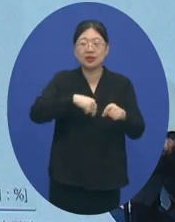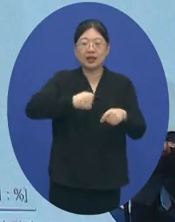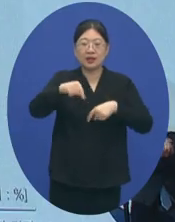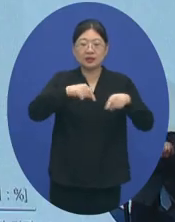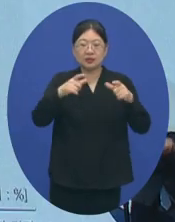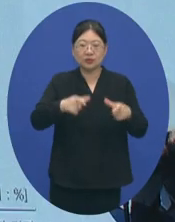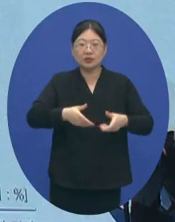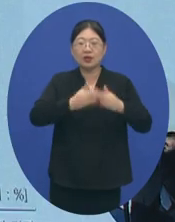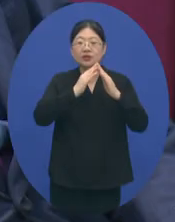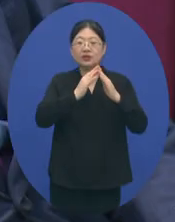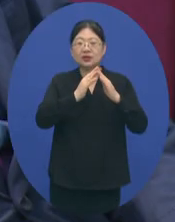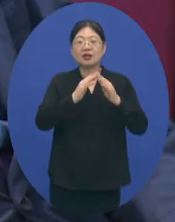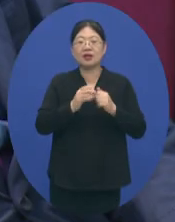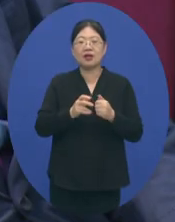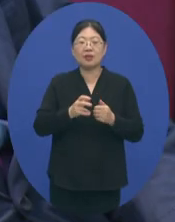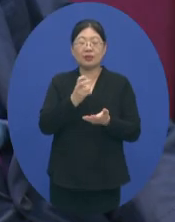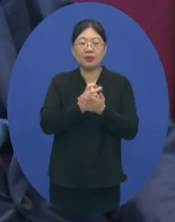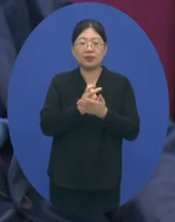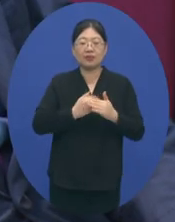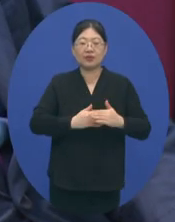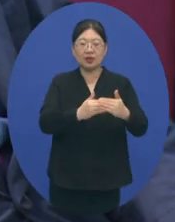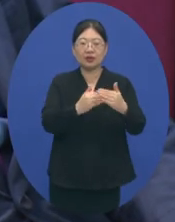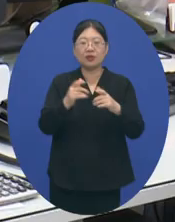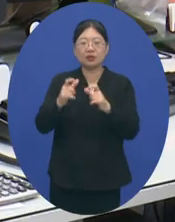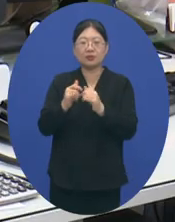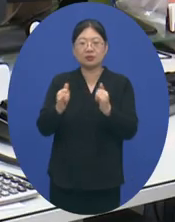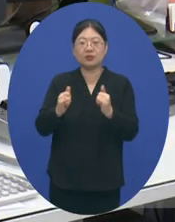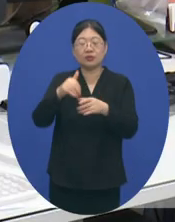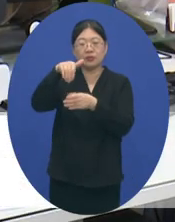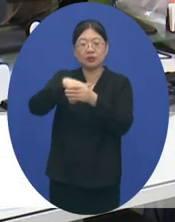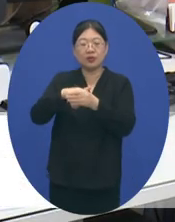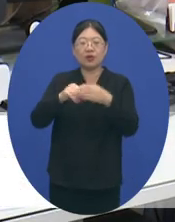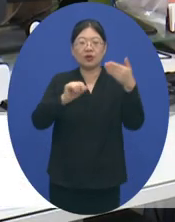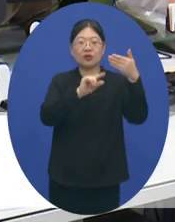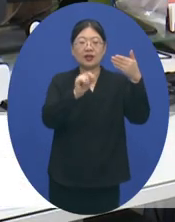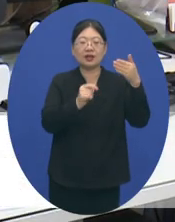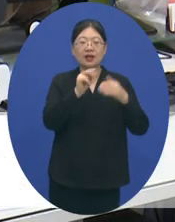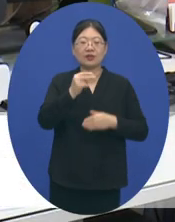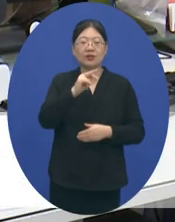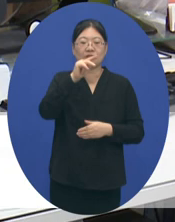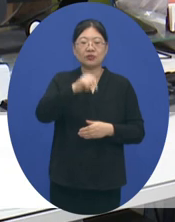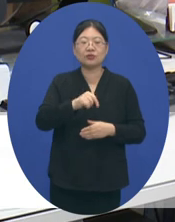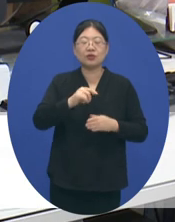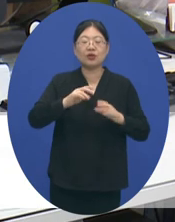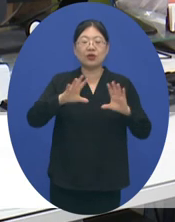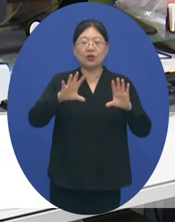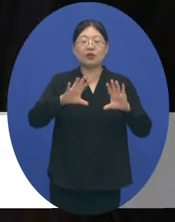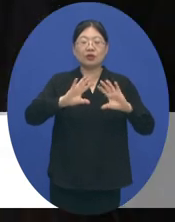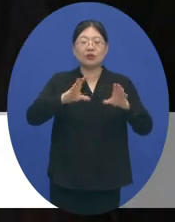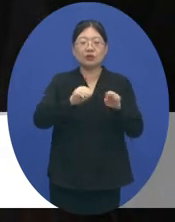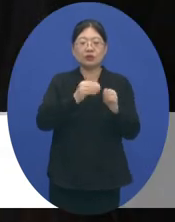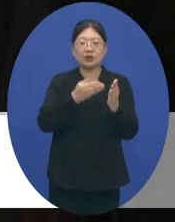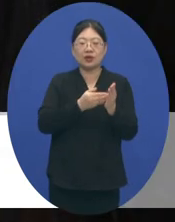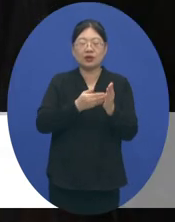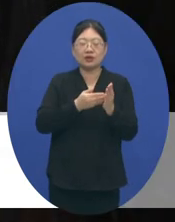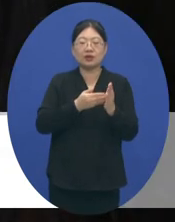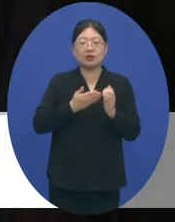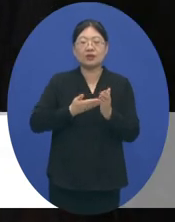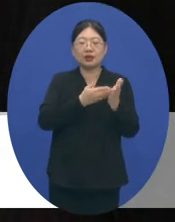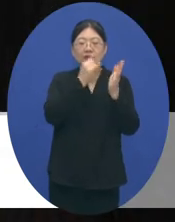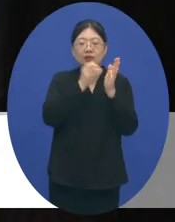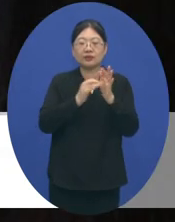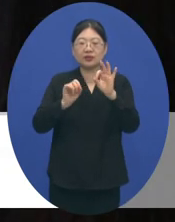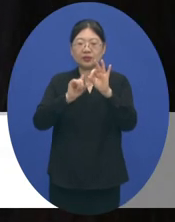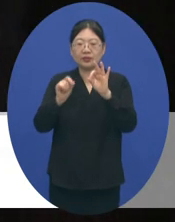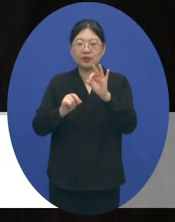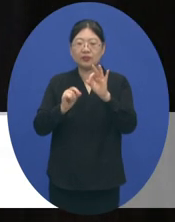특별법 제정을 위한 법적 절차인 주민투표입니다. 9월에는 한덕수 국무총리에게 주민투표를 공식으로 요청하고